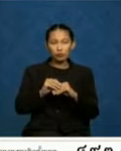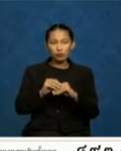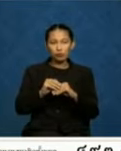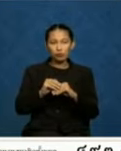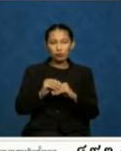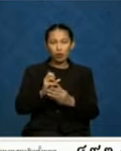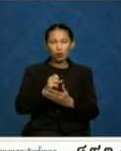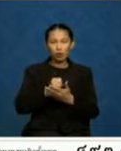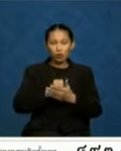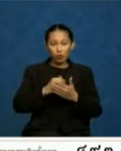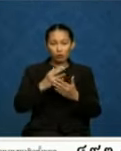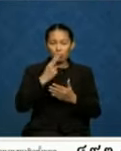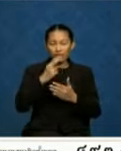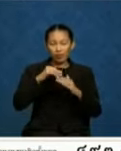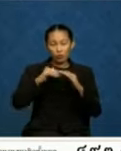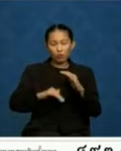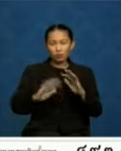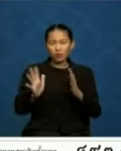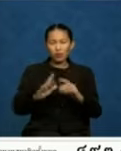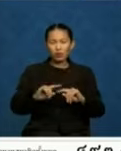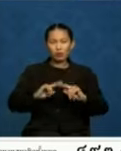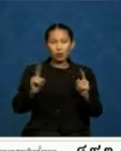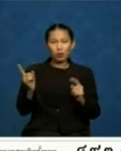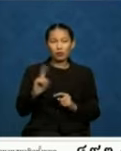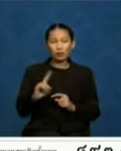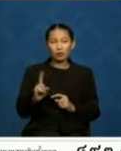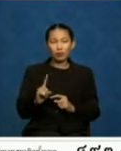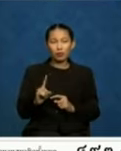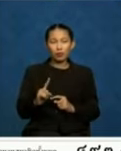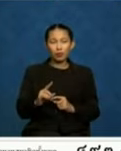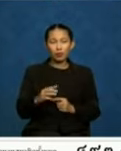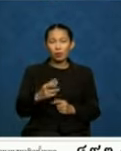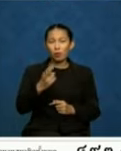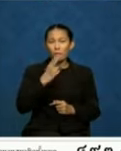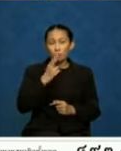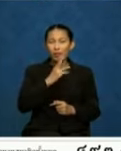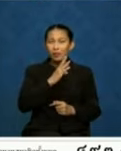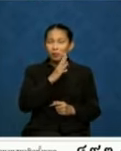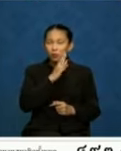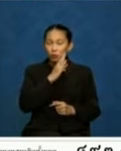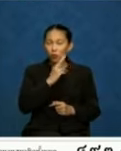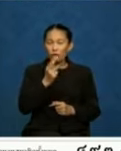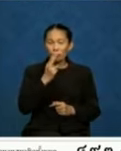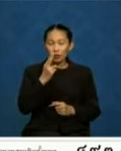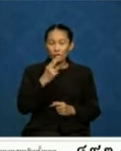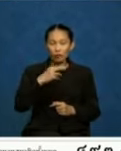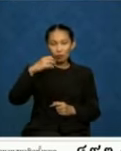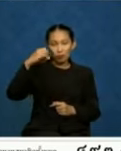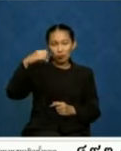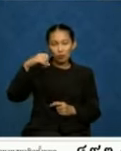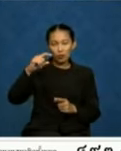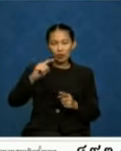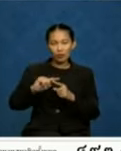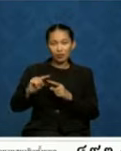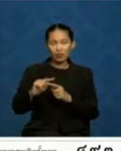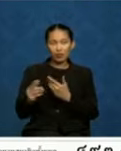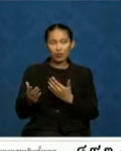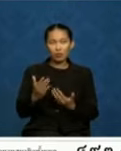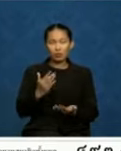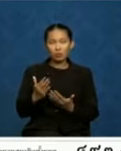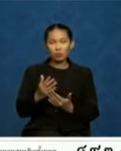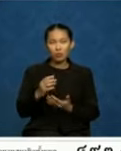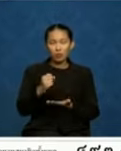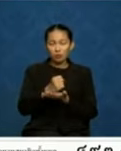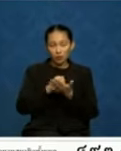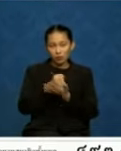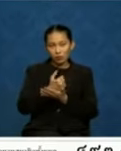ภคบุหรี่ลดลงแต่กับทำให้การบริโภคบุหรี่เถื่อนบุหรี่ไฟฟ้ารวมทั้งยาเสพติดชนิดอื่นเ